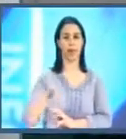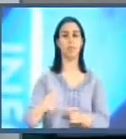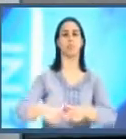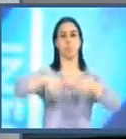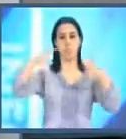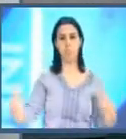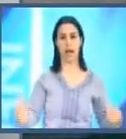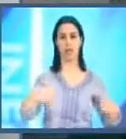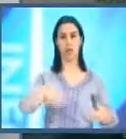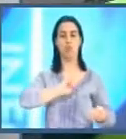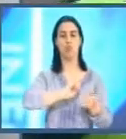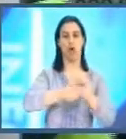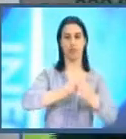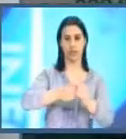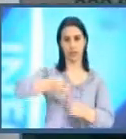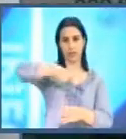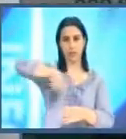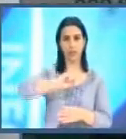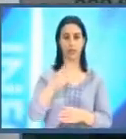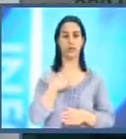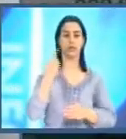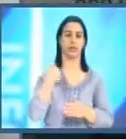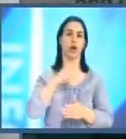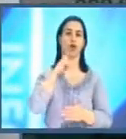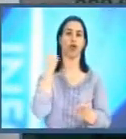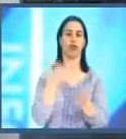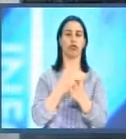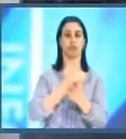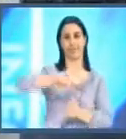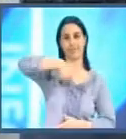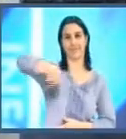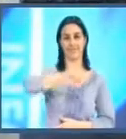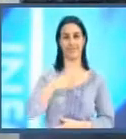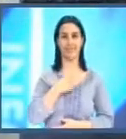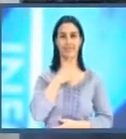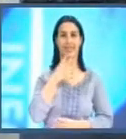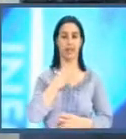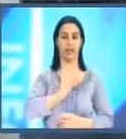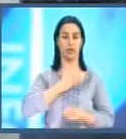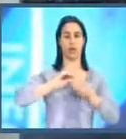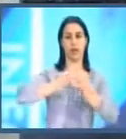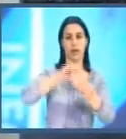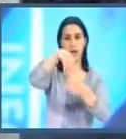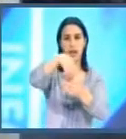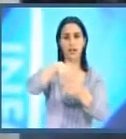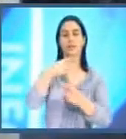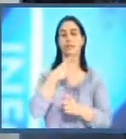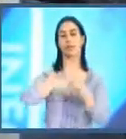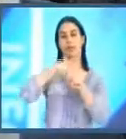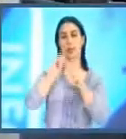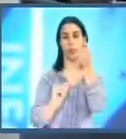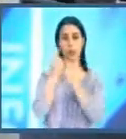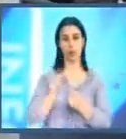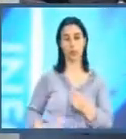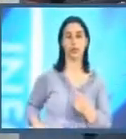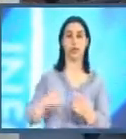de la modificació i ampliament del contracte de prestació del servei de neteja que ha fet l'Ajuntament. A nivell pressupostari